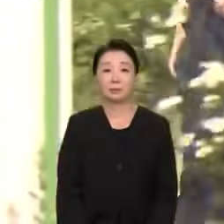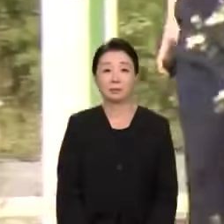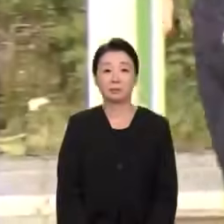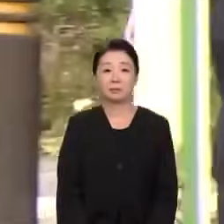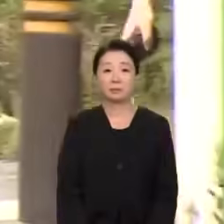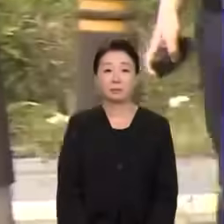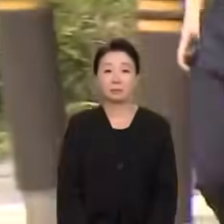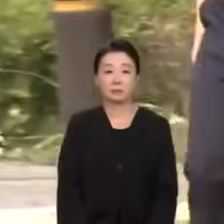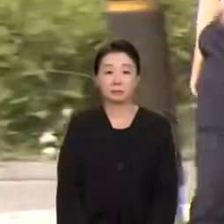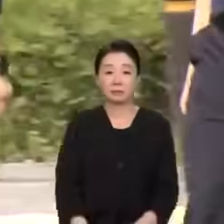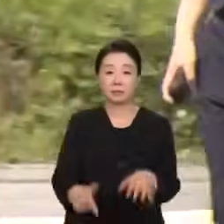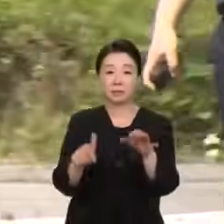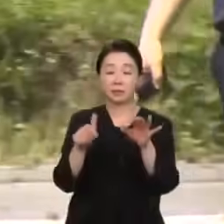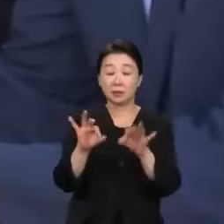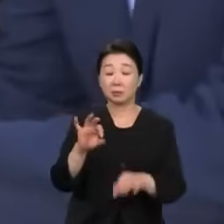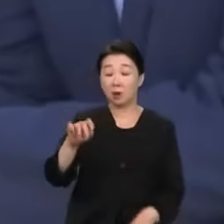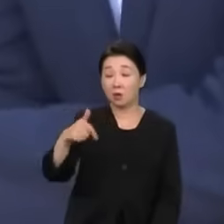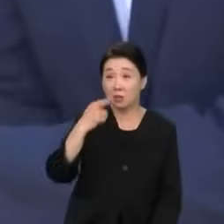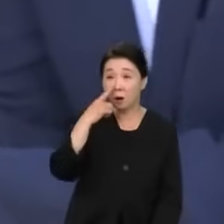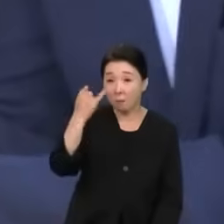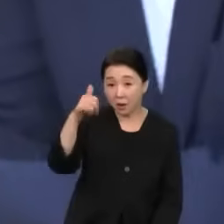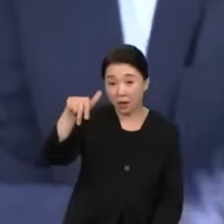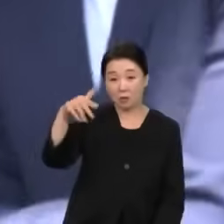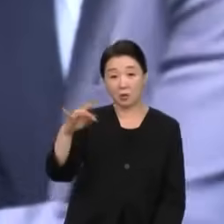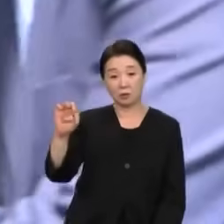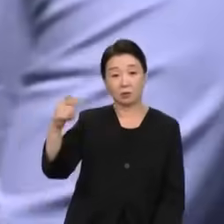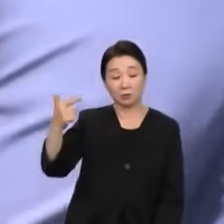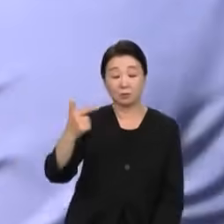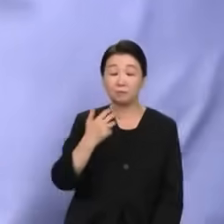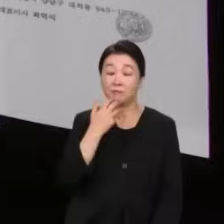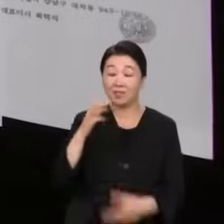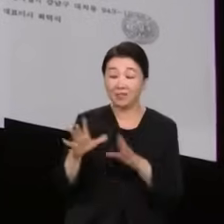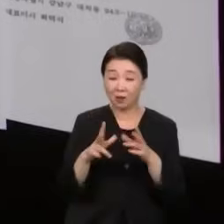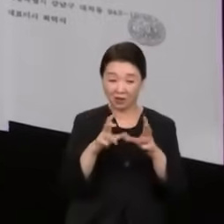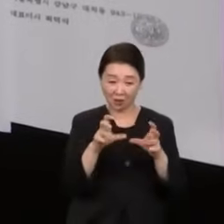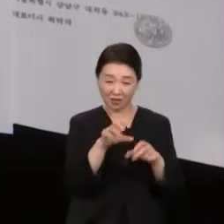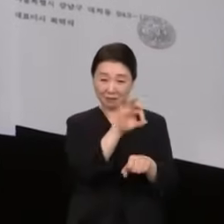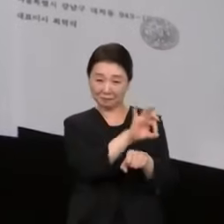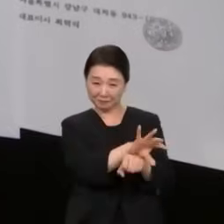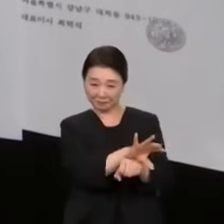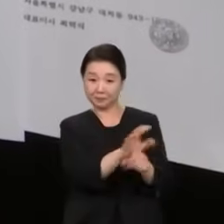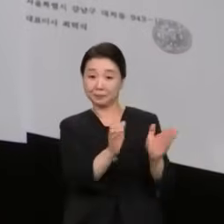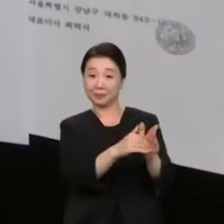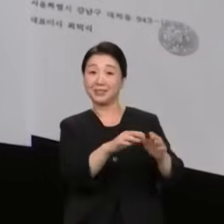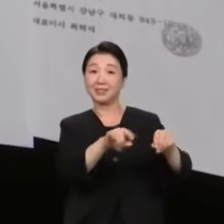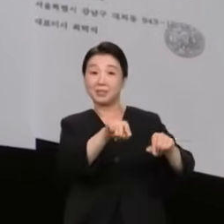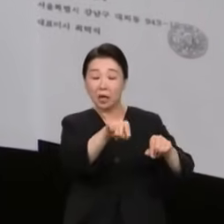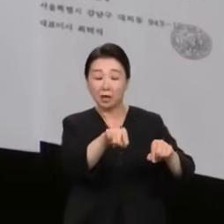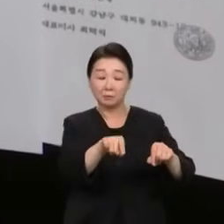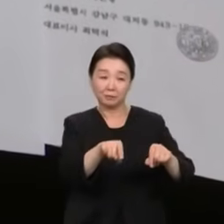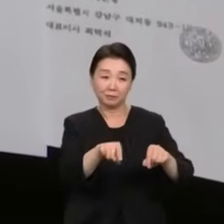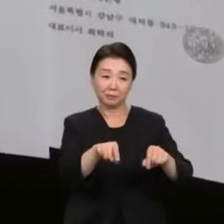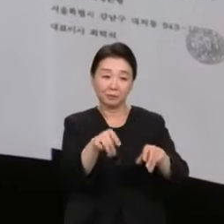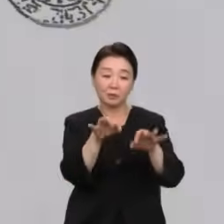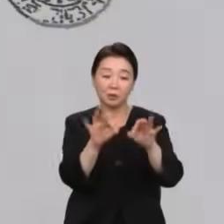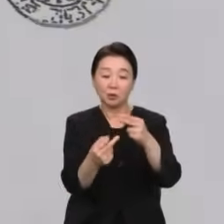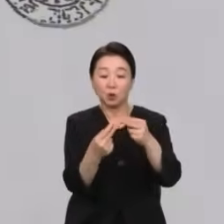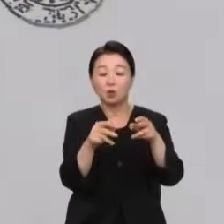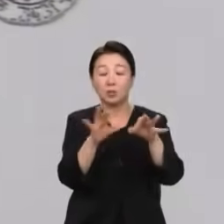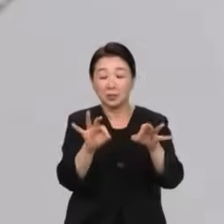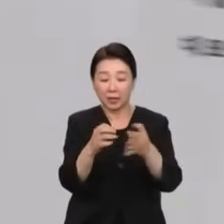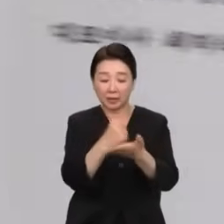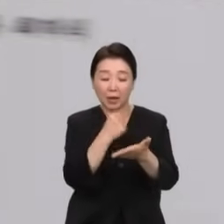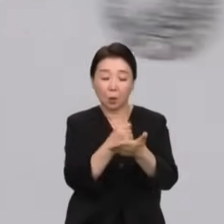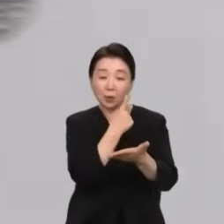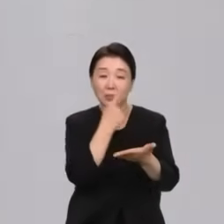김건희 여사의 모진 최순 씨는 경기도 성남시의 땅을 사면서 저축은행의 장고 증명서를 위조했습니다